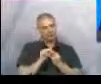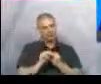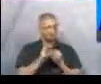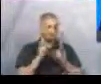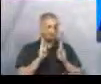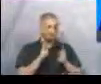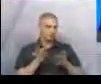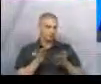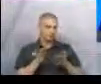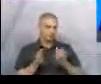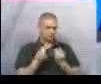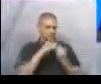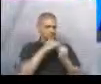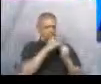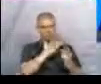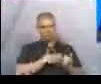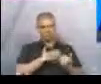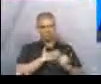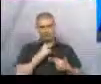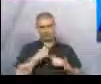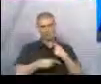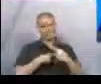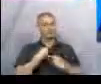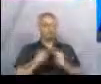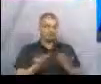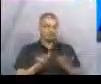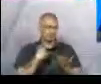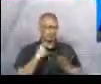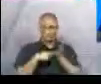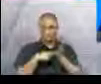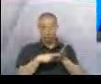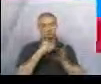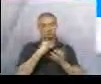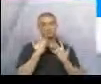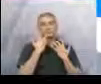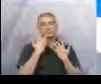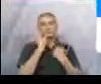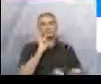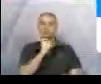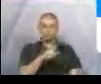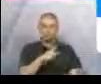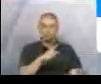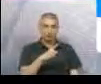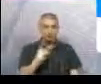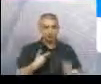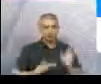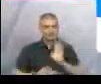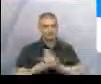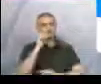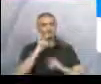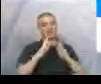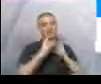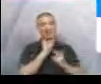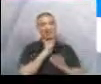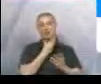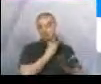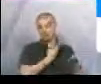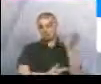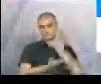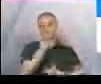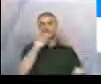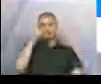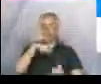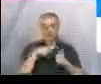שאפשר לצרף לסדר המסורתי. למשל, יש פה את הסיפור של היציאה של הקהילה האתיופית